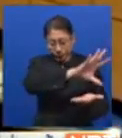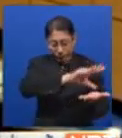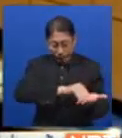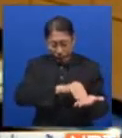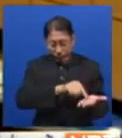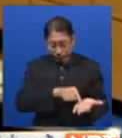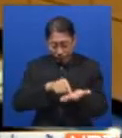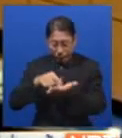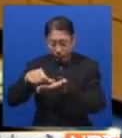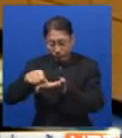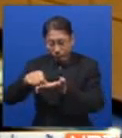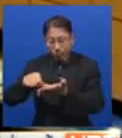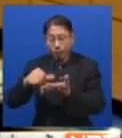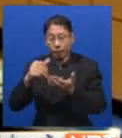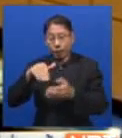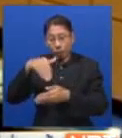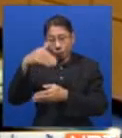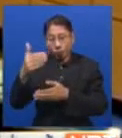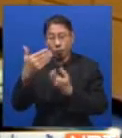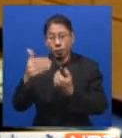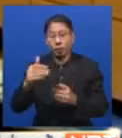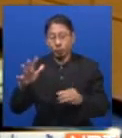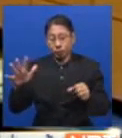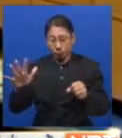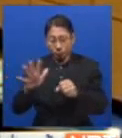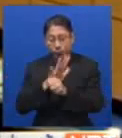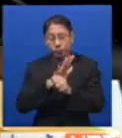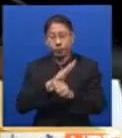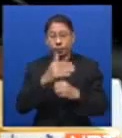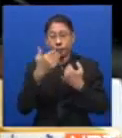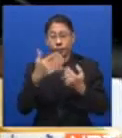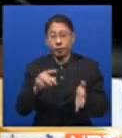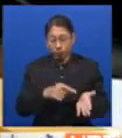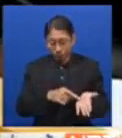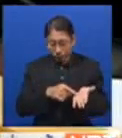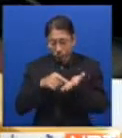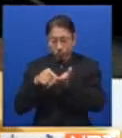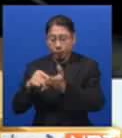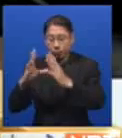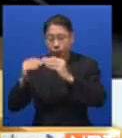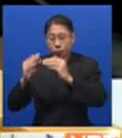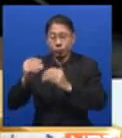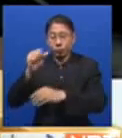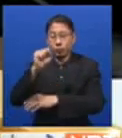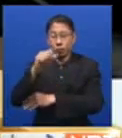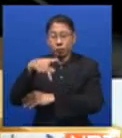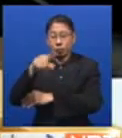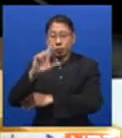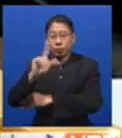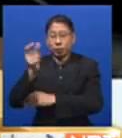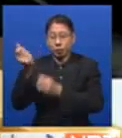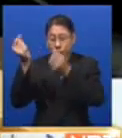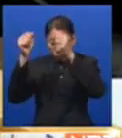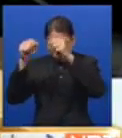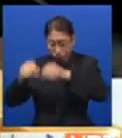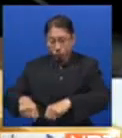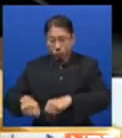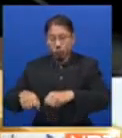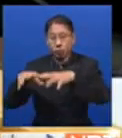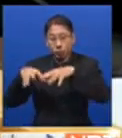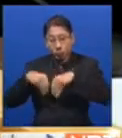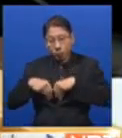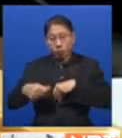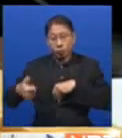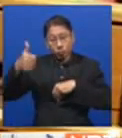แก้ไขจากสภาปฏิรูปแห่งชาติหรือสปช.และคณะรัฐมนตรีโดยประเด็นที่อยู่ในความสนใจและถูกเสนอให้มีการปรับแก้มาก